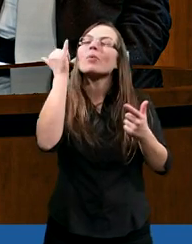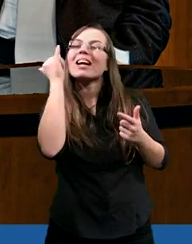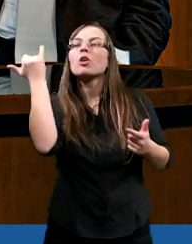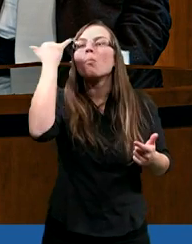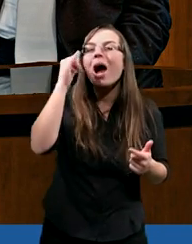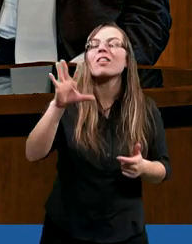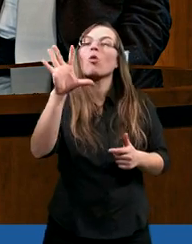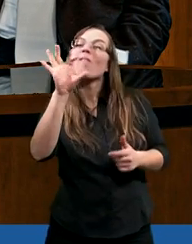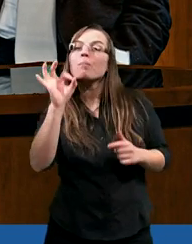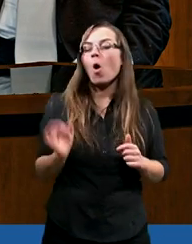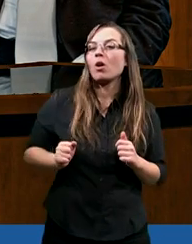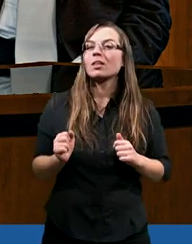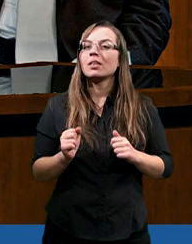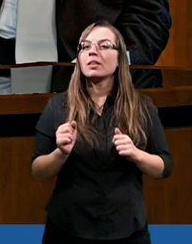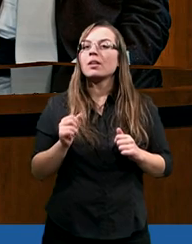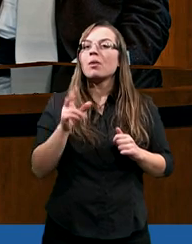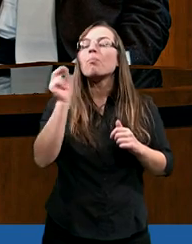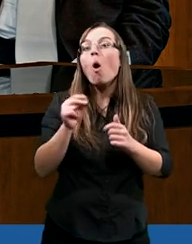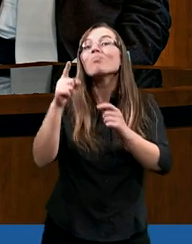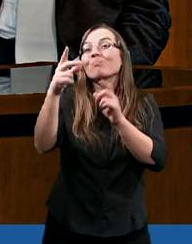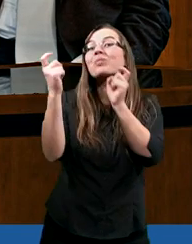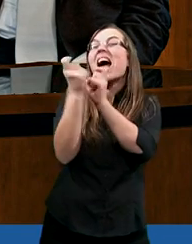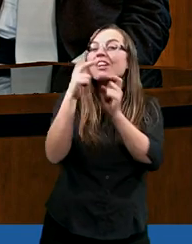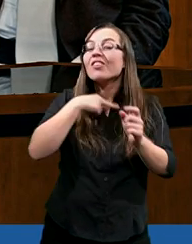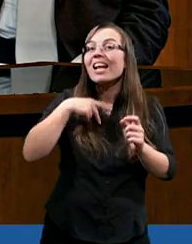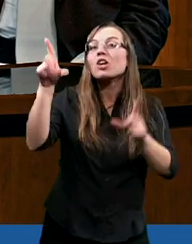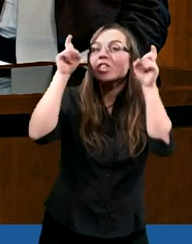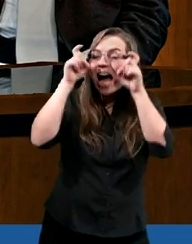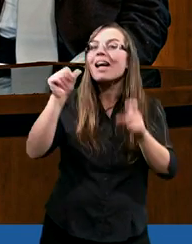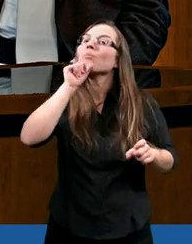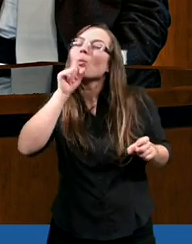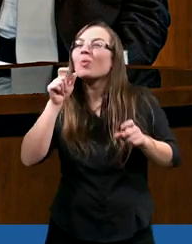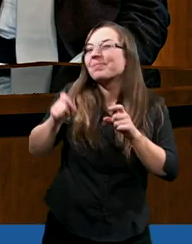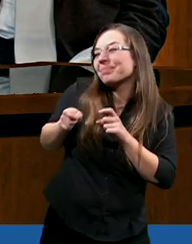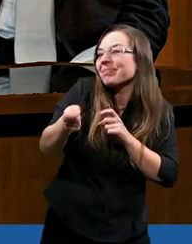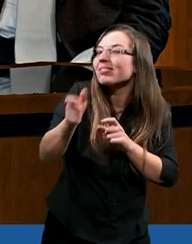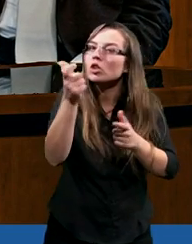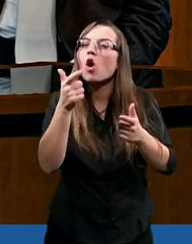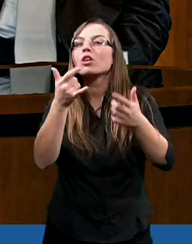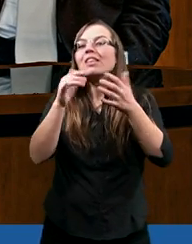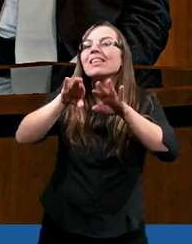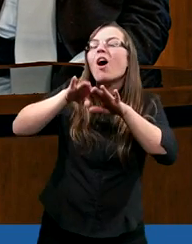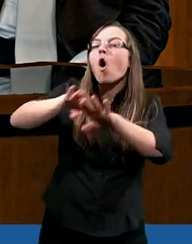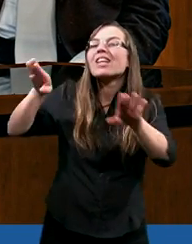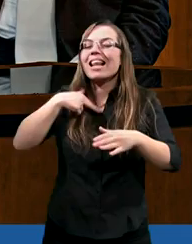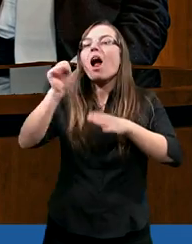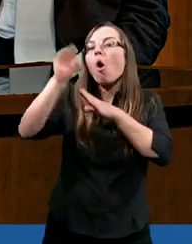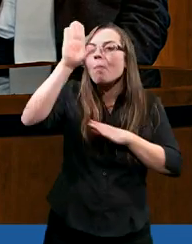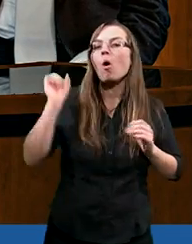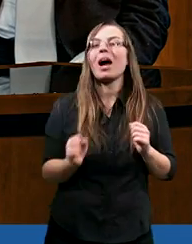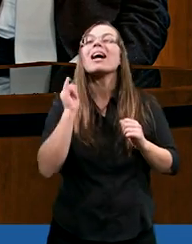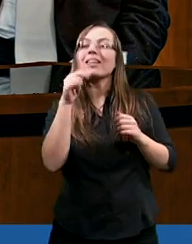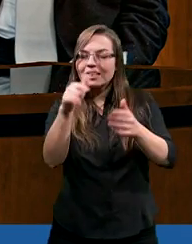błędów, bo nasz przeciwnik, szatan, próbuje wykręcić to Słowo Boże, jak tylko się da. Tak.